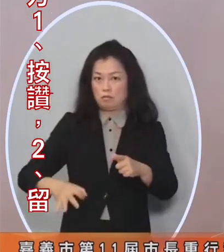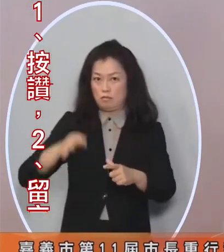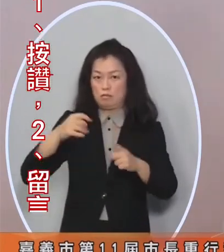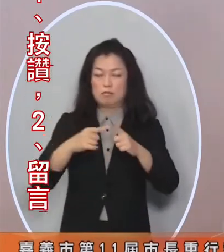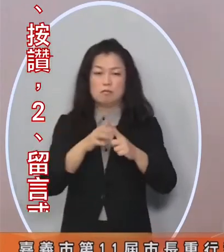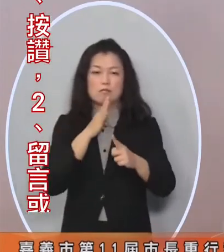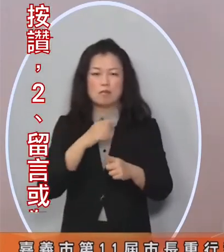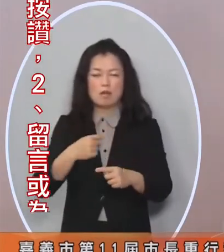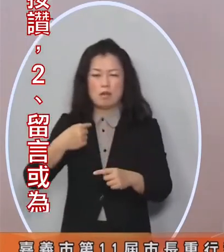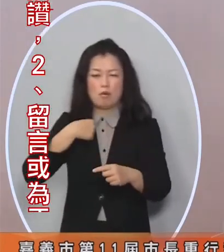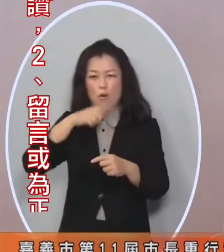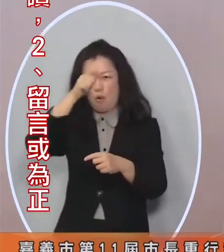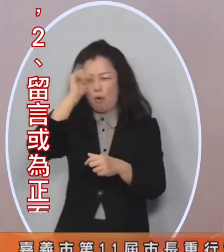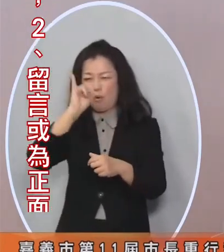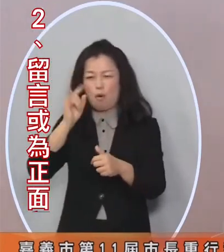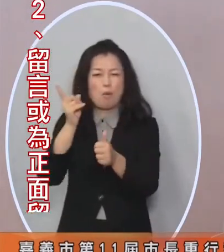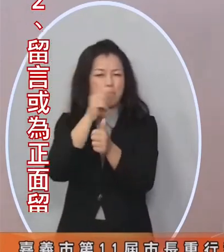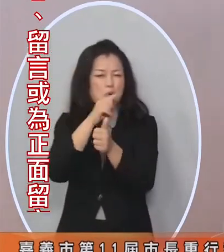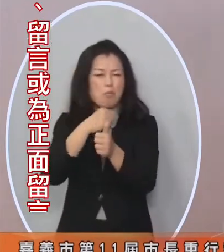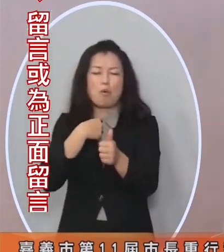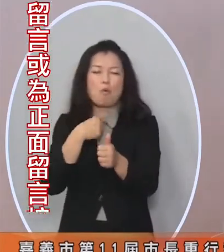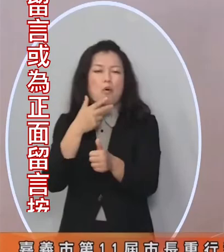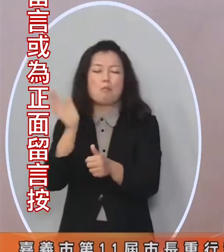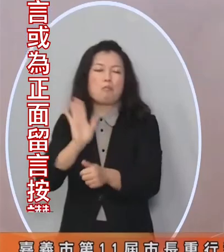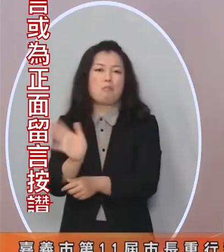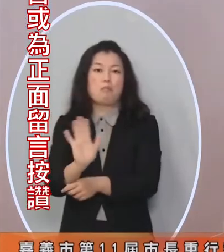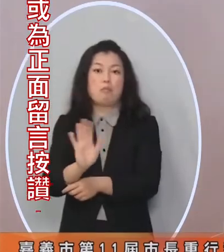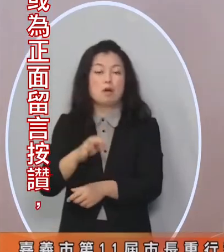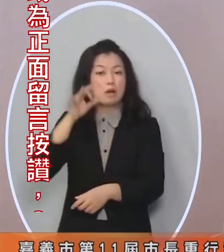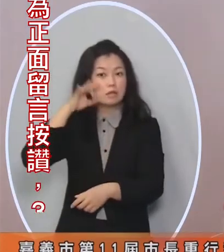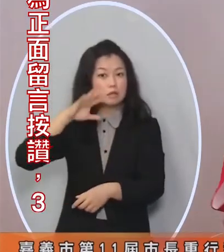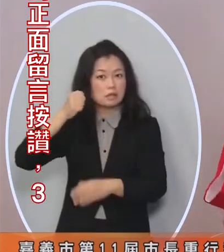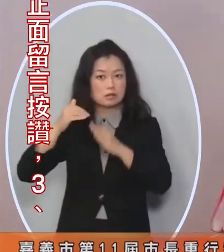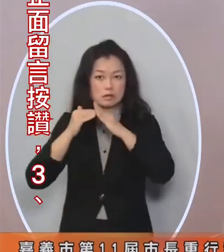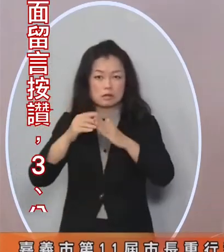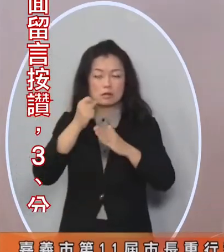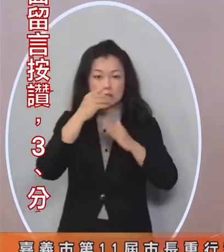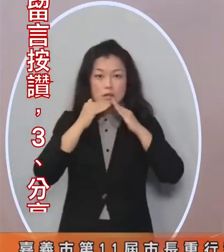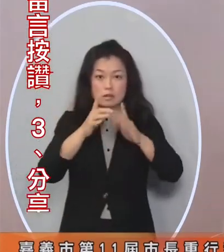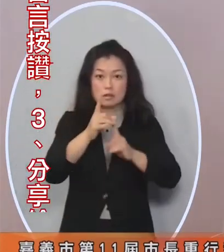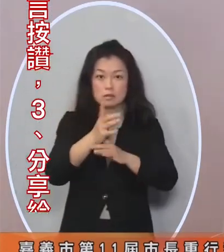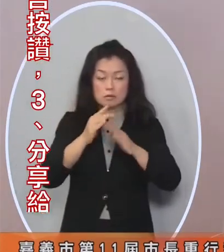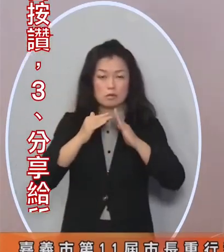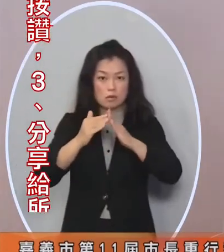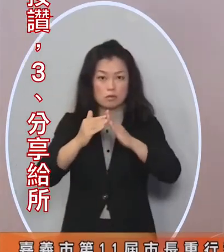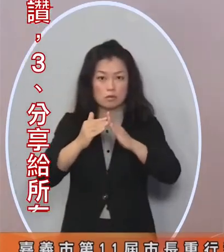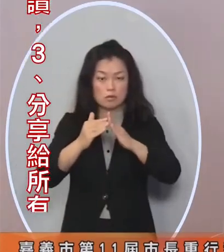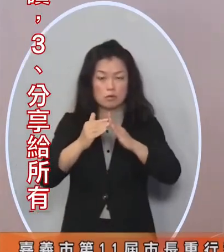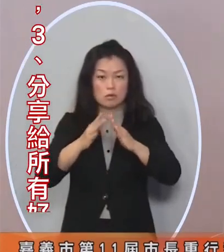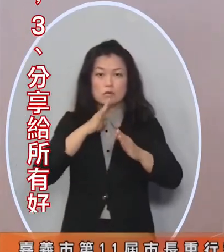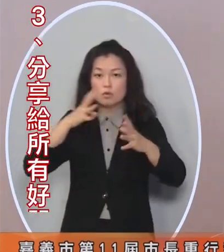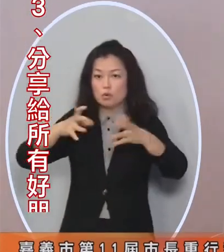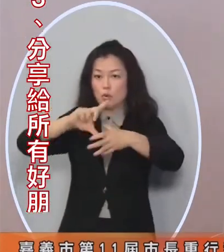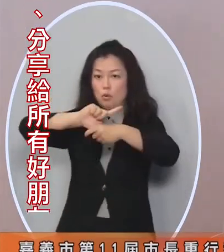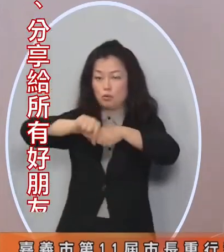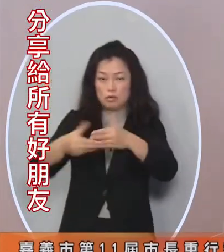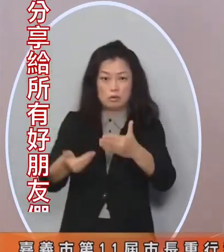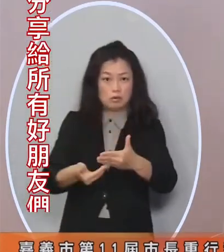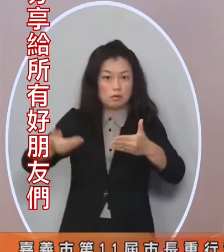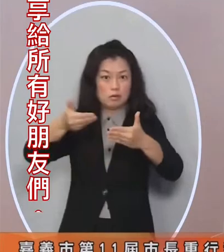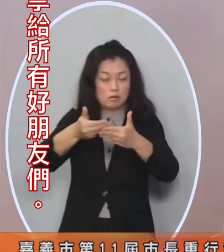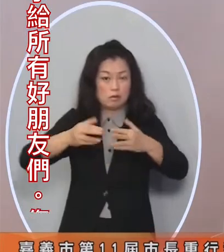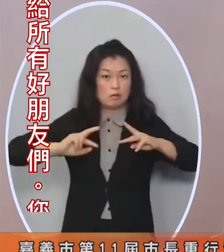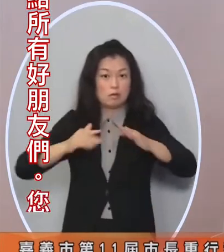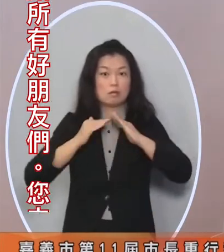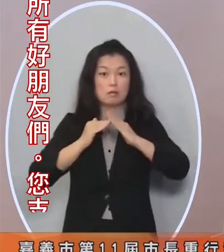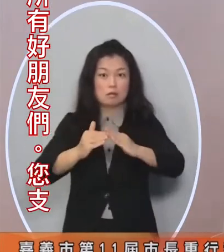说什么黄敏惠，我你就自己好好去检讨。嘉义市、台南市、新竹市是同级升格的省辖市，各位有